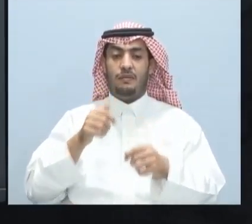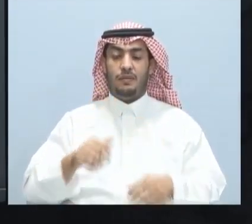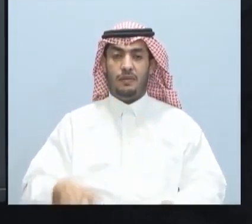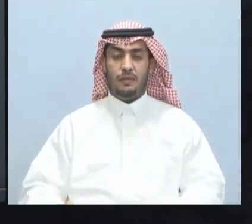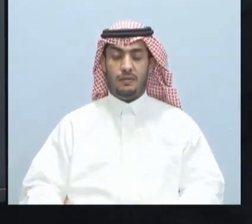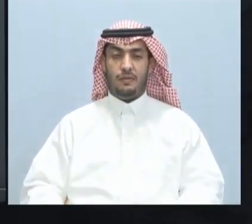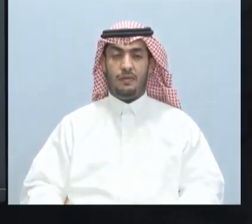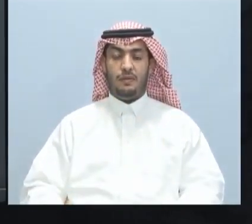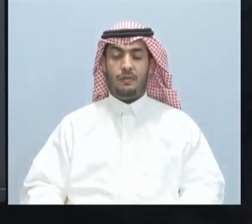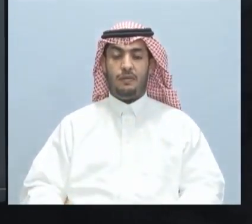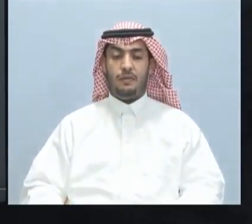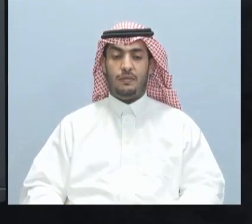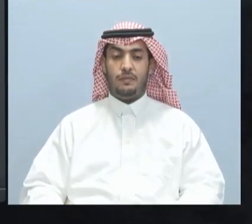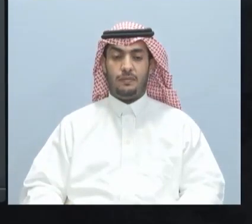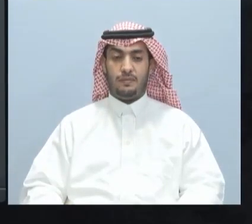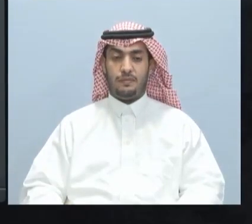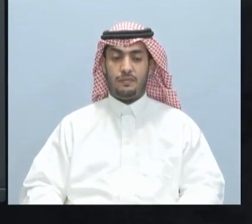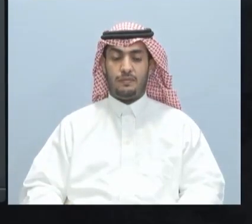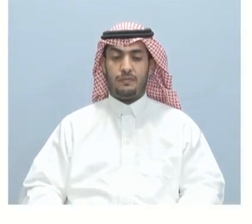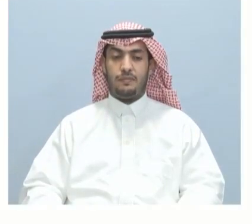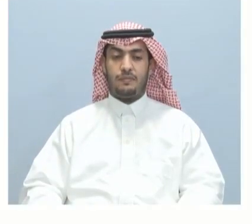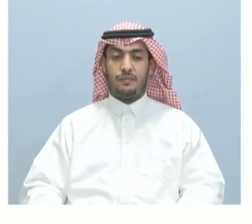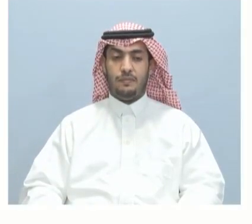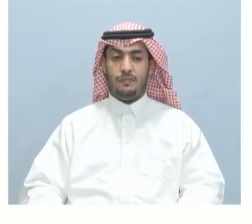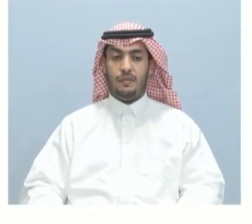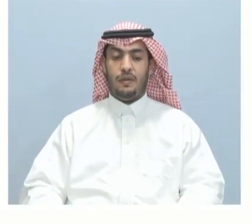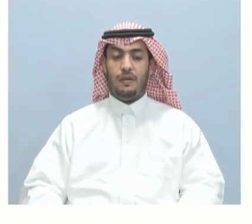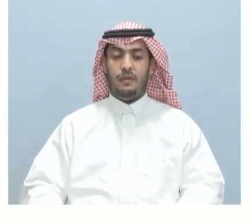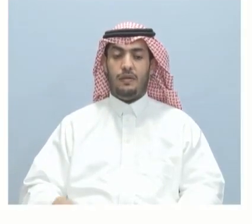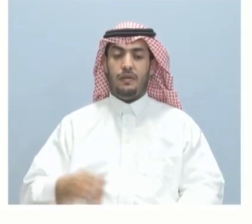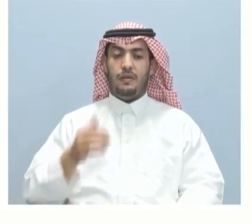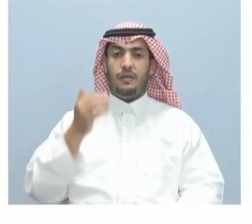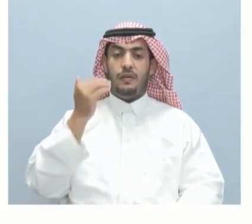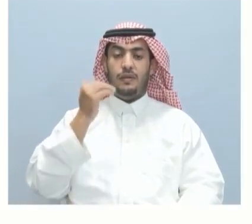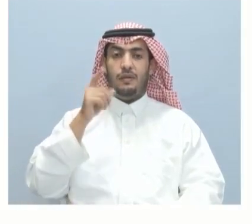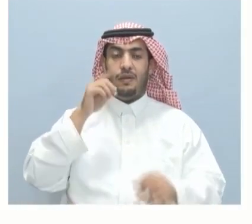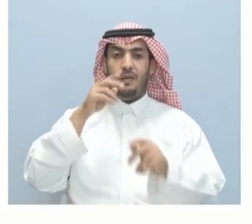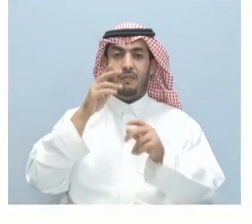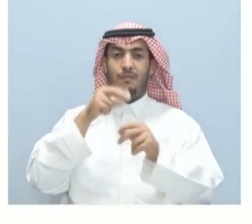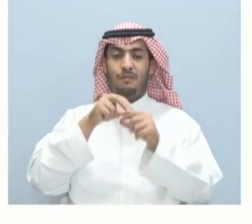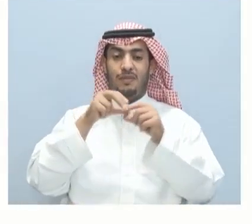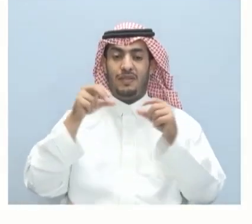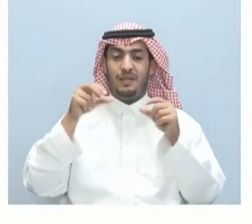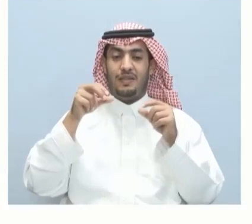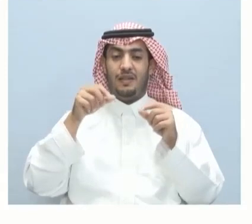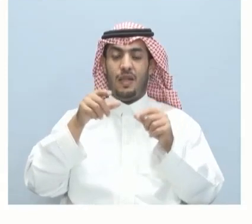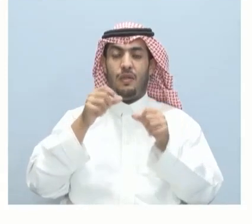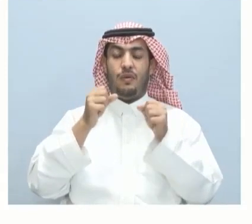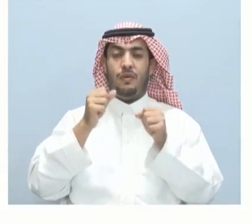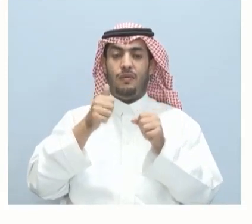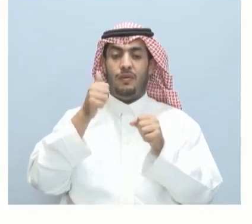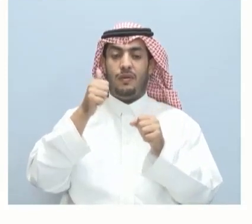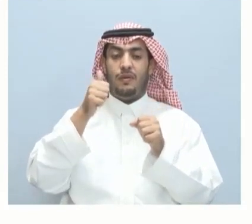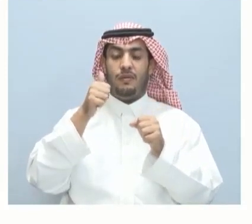ذهبت ساين ثيتا ساين يتا ذهبت عندما تاملت المسطره وجدت ان هذه القوه